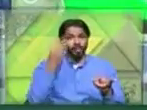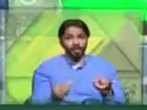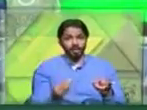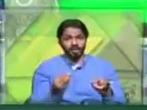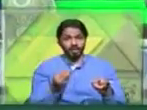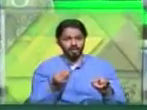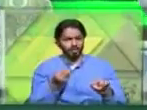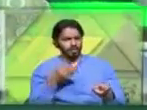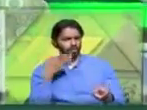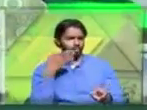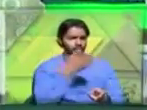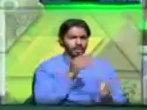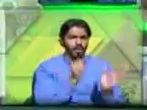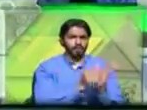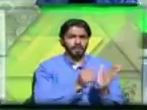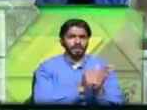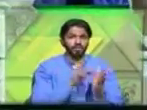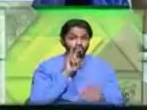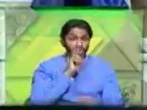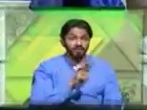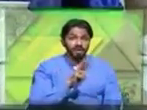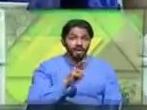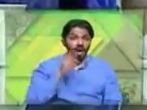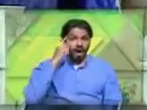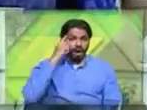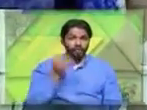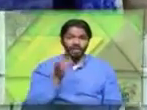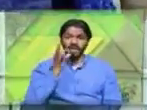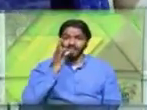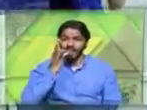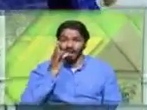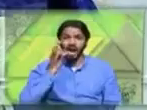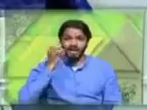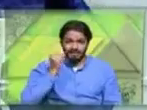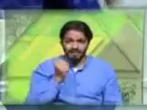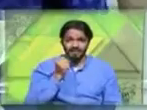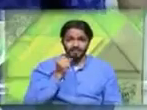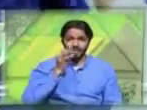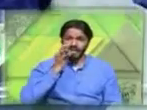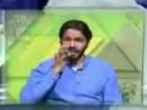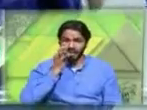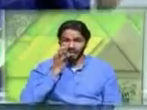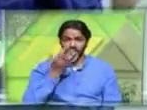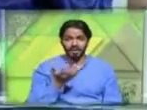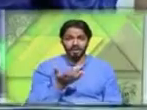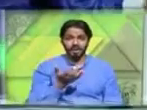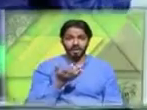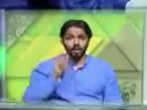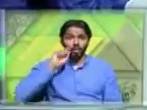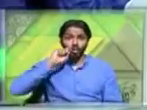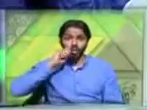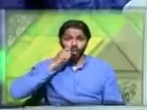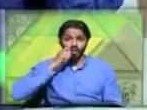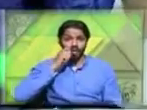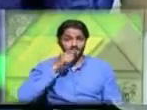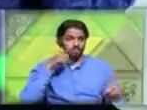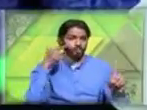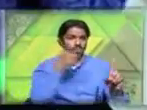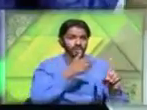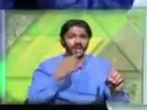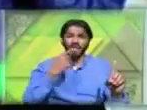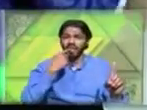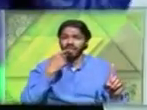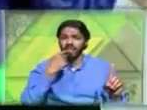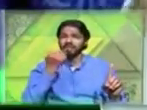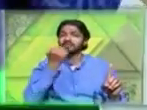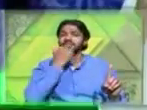عمر: ماذا تصنع يا خليفة رسول الله؟ فيقول له فيقول الصديق لعمر مشيرا إلى لسانه: